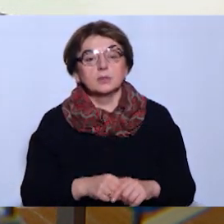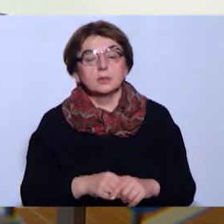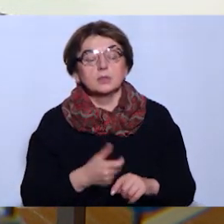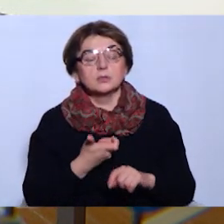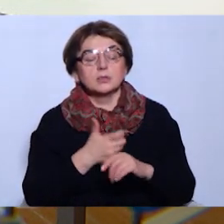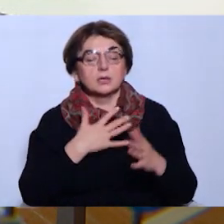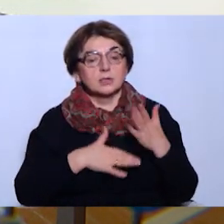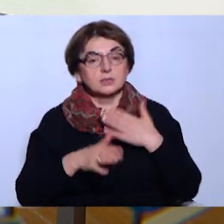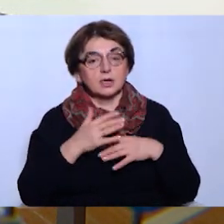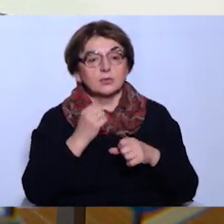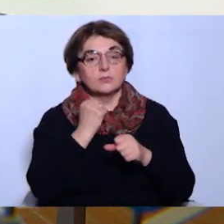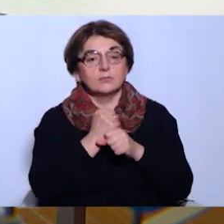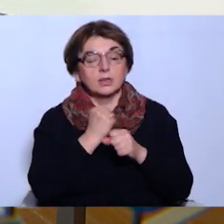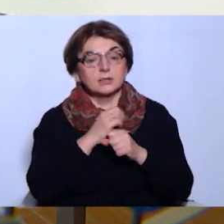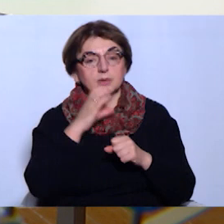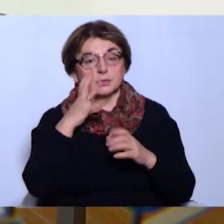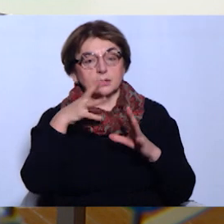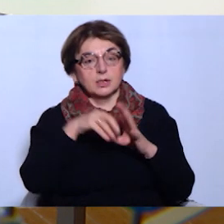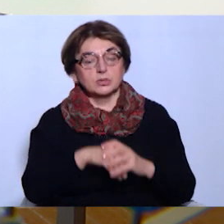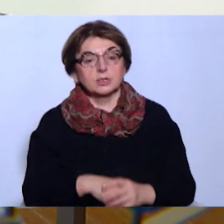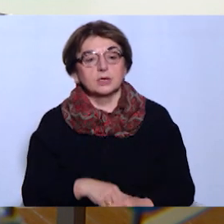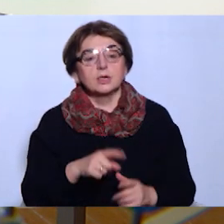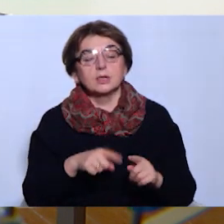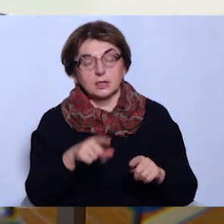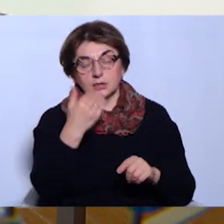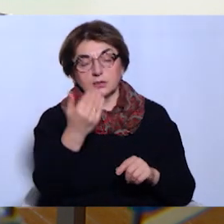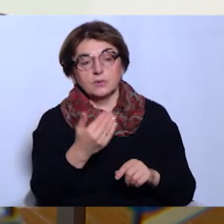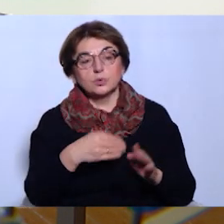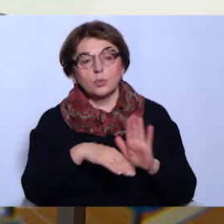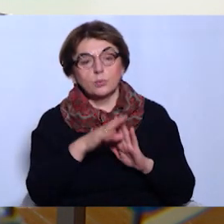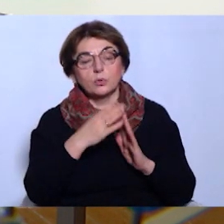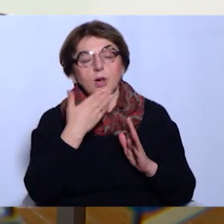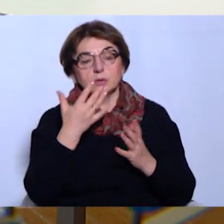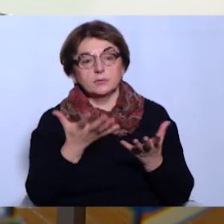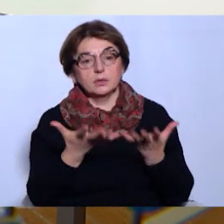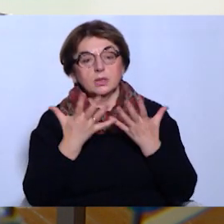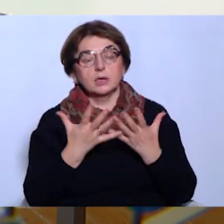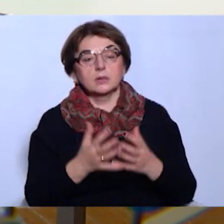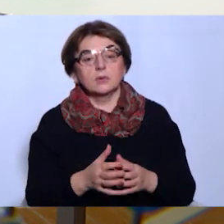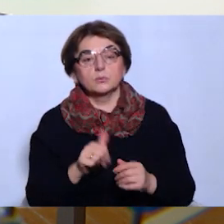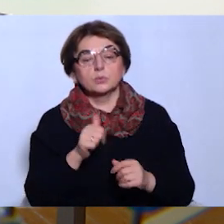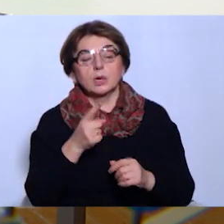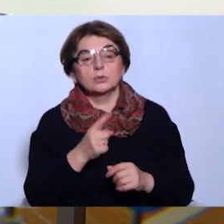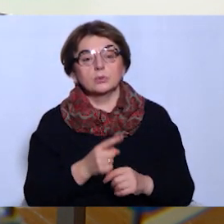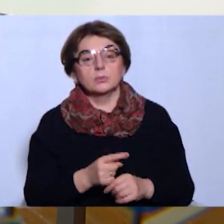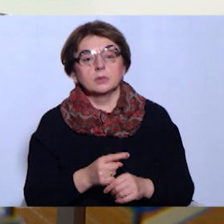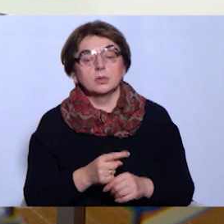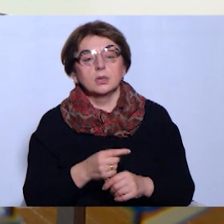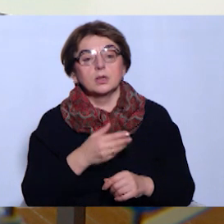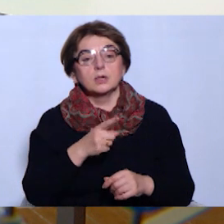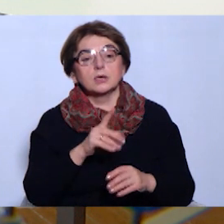ძალიან დიდი ხალისით ვასრულებთ კლასში. და თქვენც უფრო კარგად აღიქვამთ. თუ